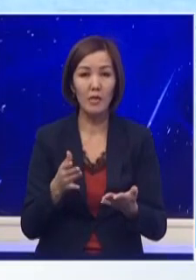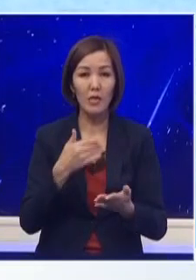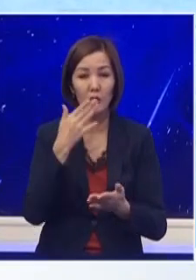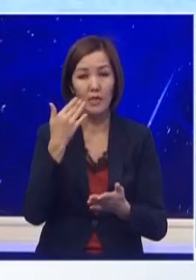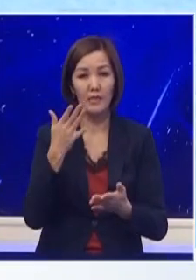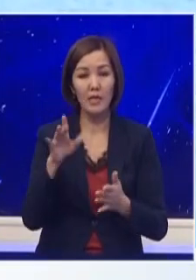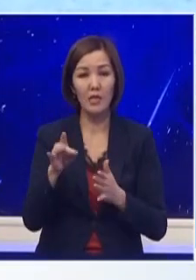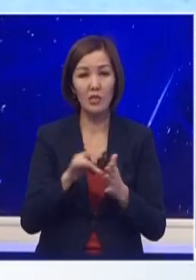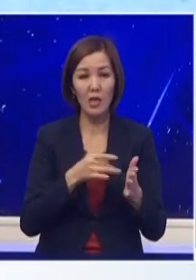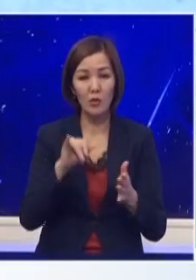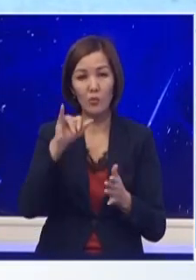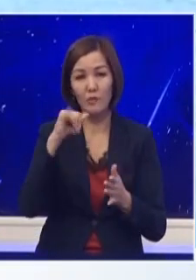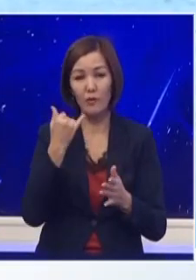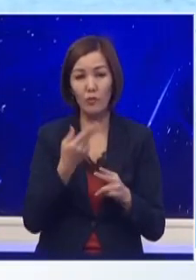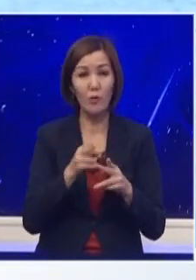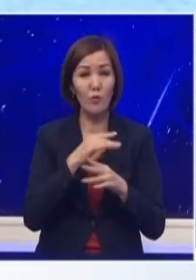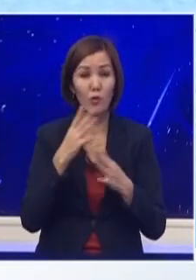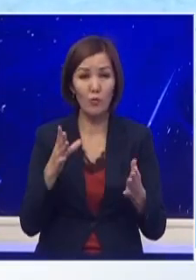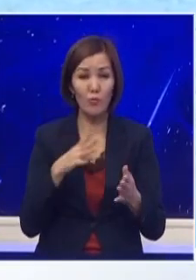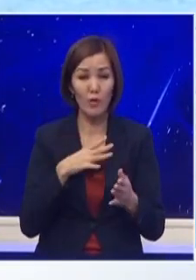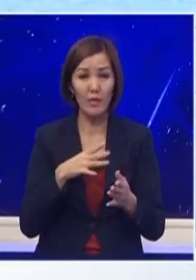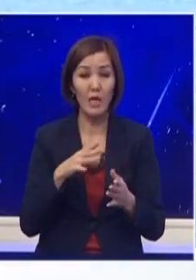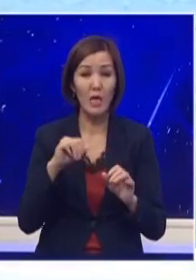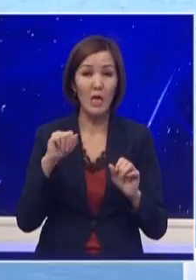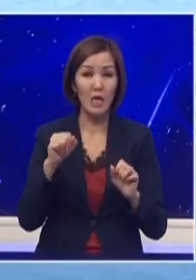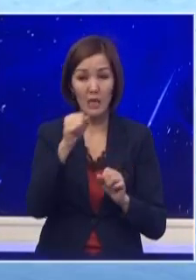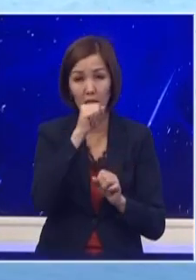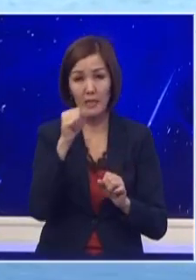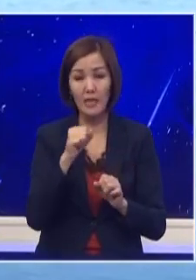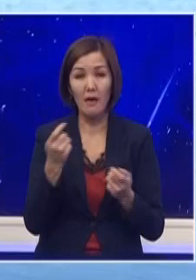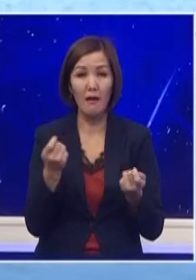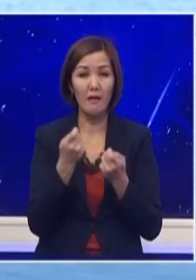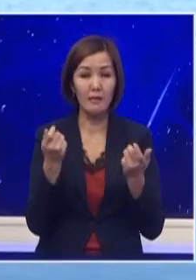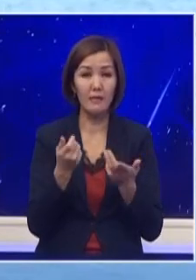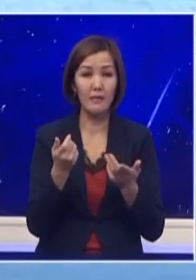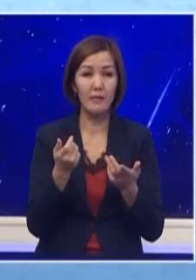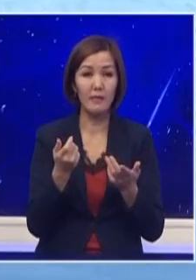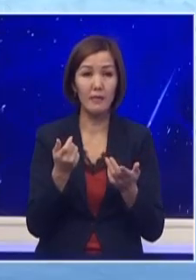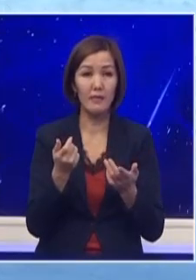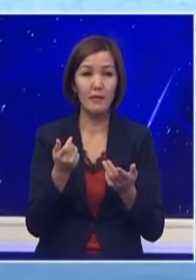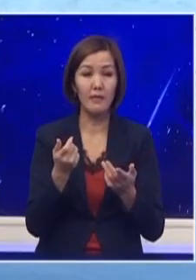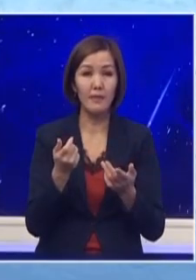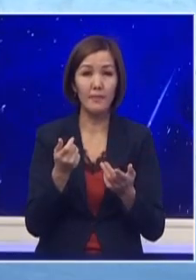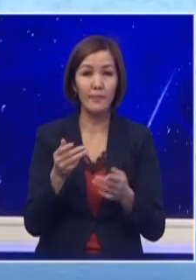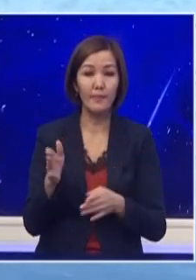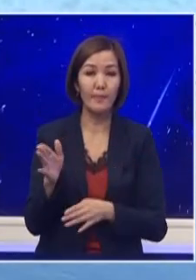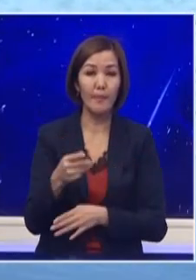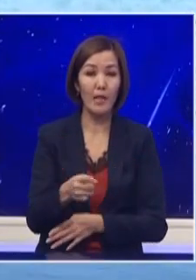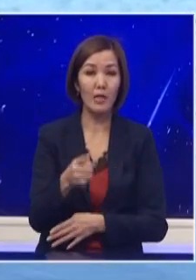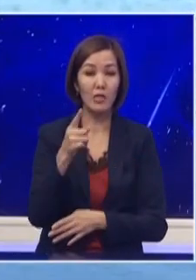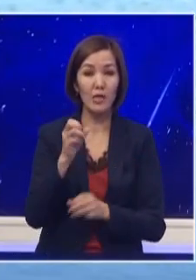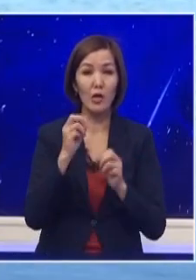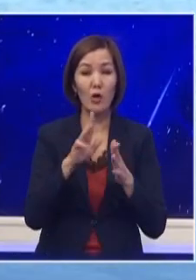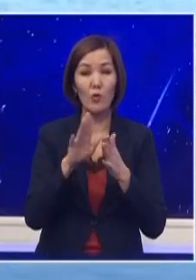түседі, қоңыраулар қыста азырақ түседі. Өйткені қыста енді балықшылар